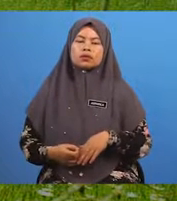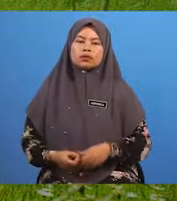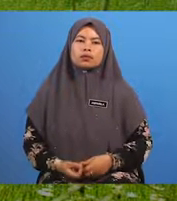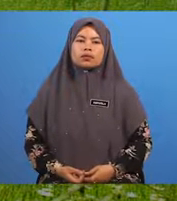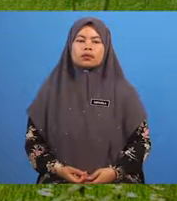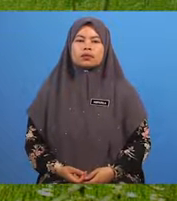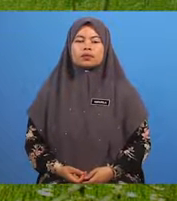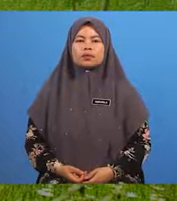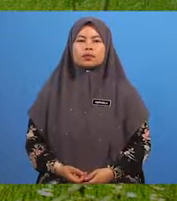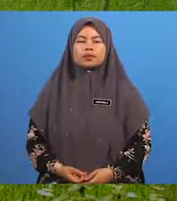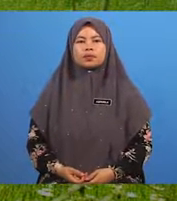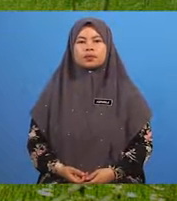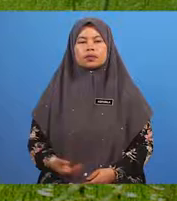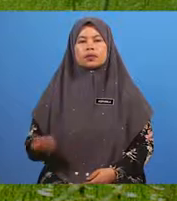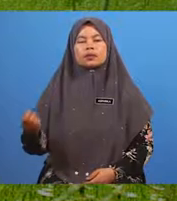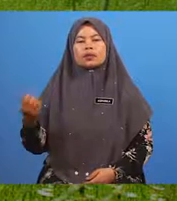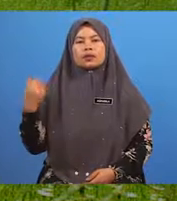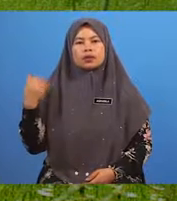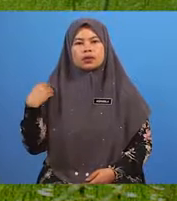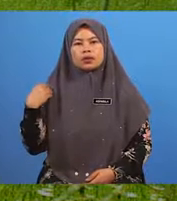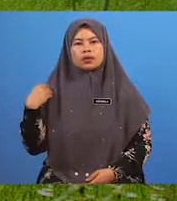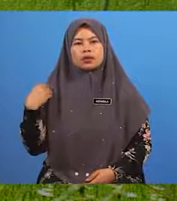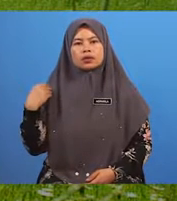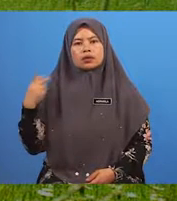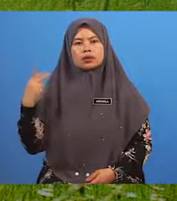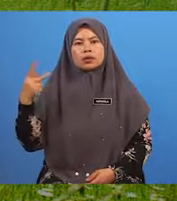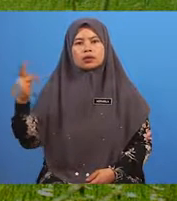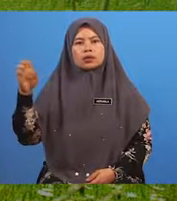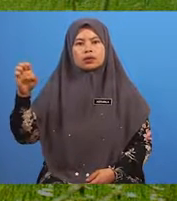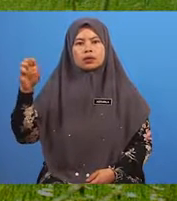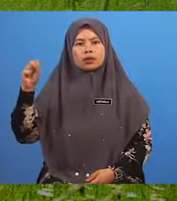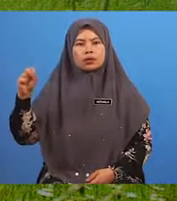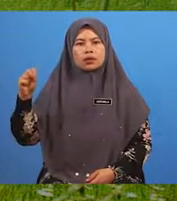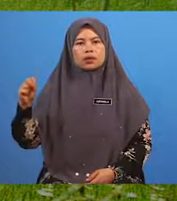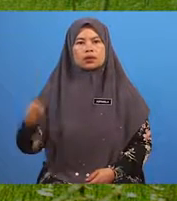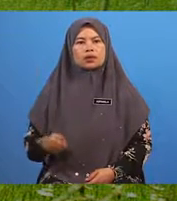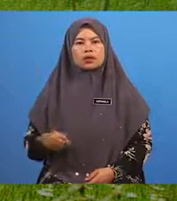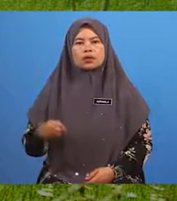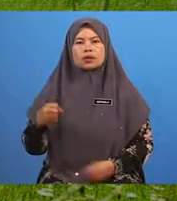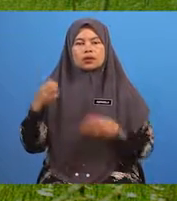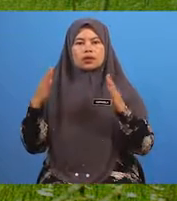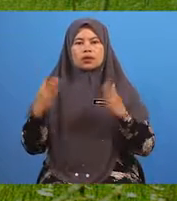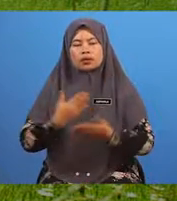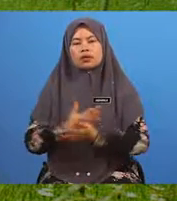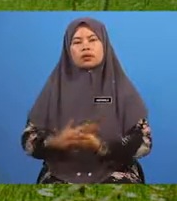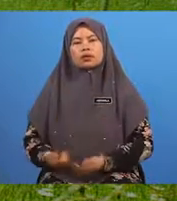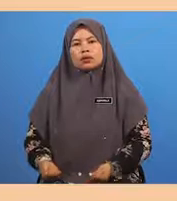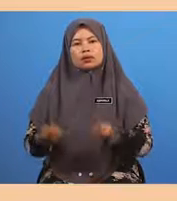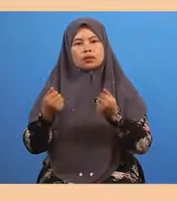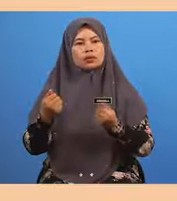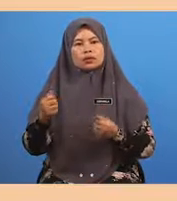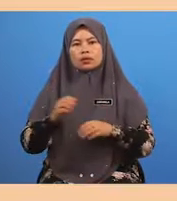Dalam kes-kes di mana ayah kandung kepada seseorang anak itu tidak diketahui, Allah Subhanahu wa taala